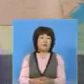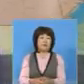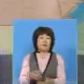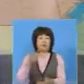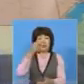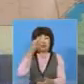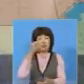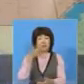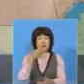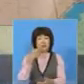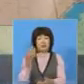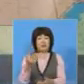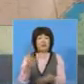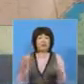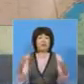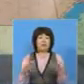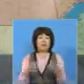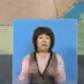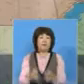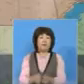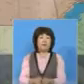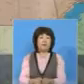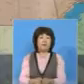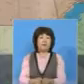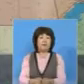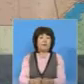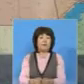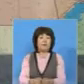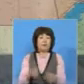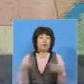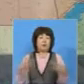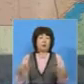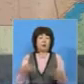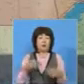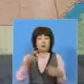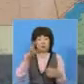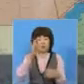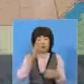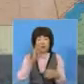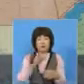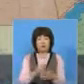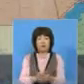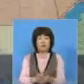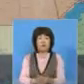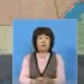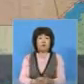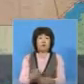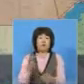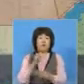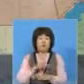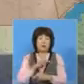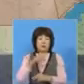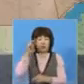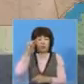Италия, General Electric, LDRM Group Турция и многие-многие другие страны. В то же время и работаем с